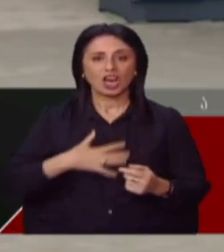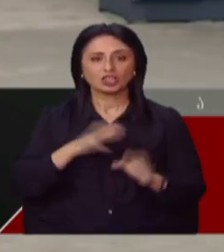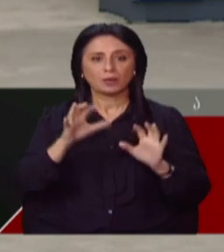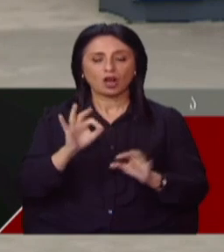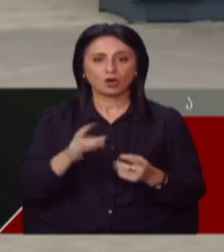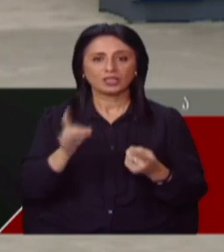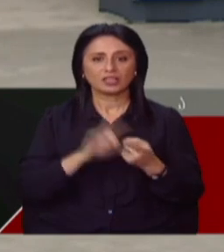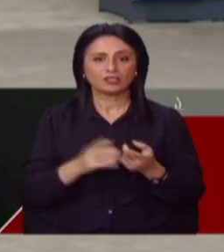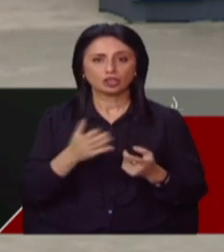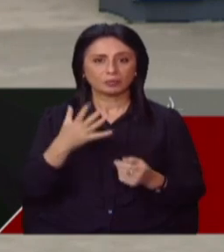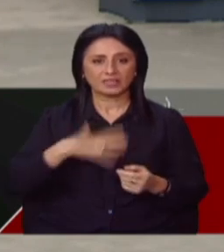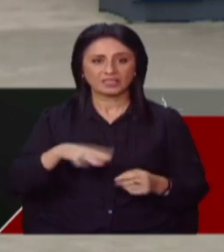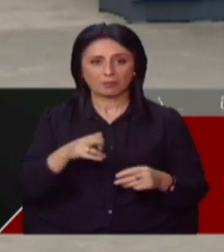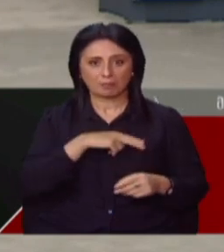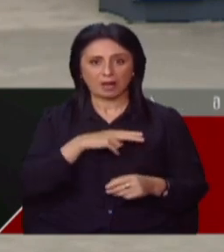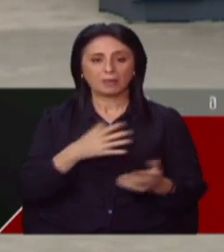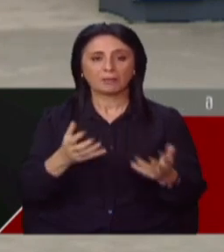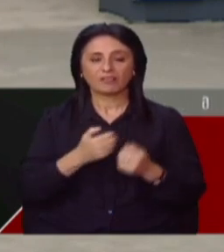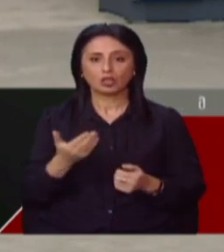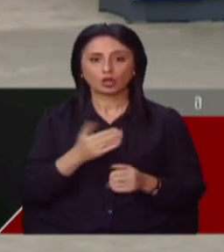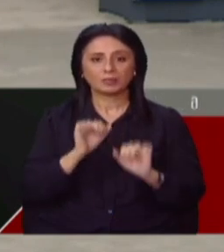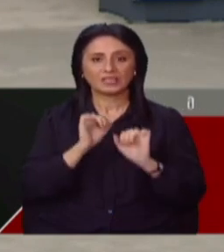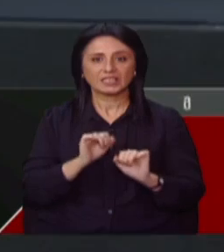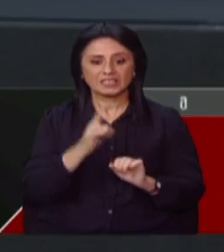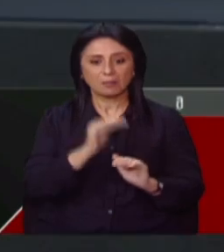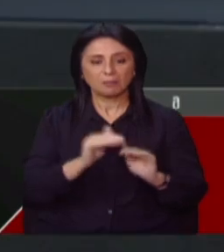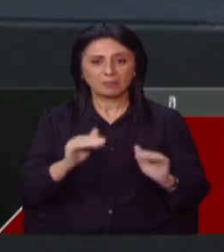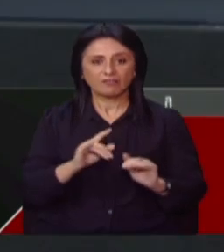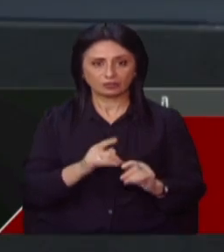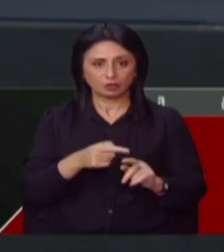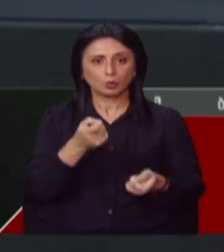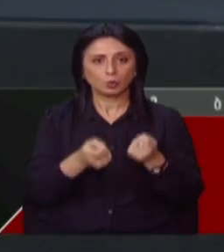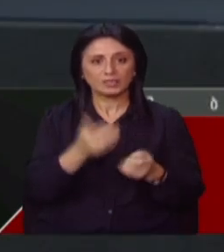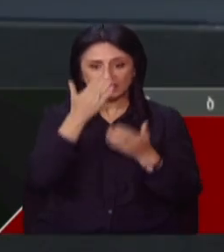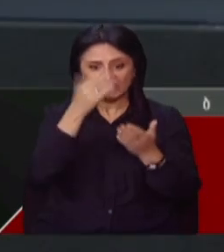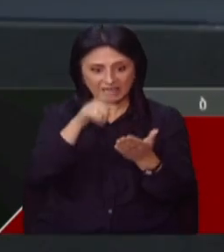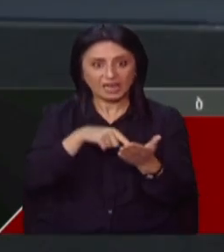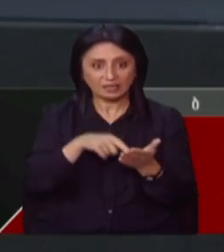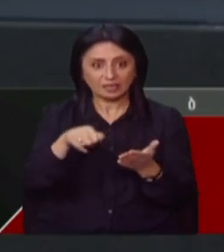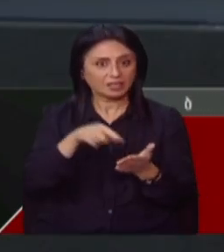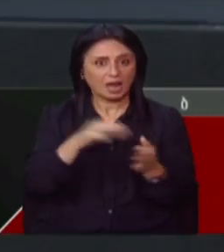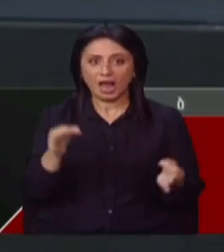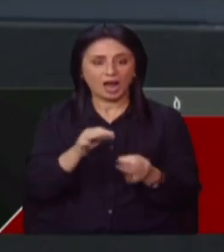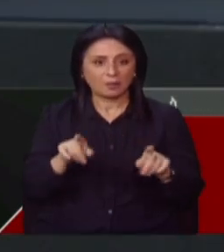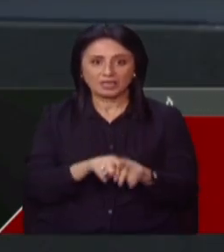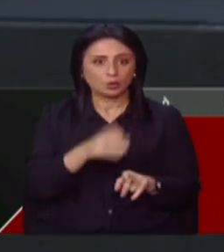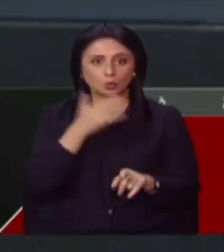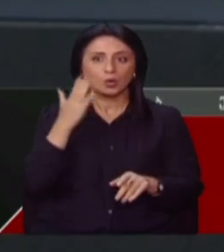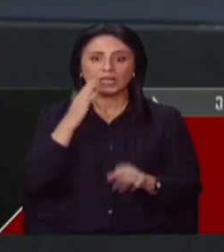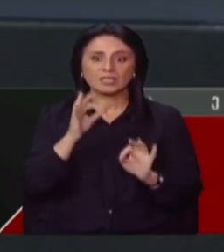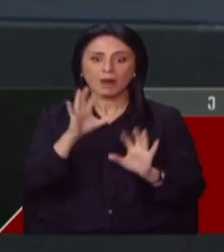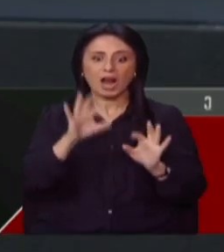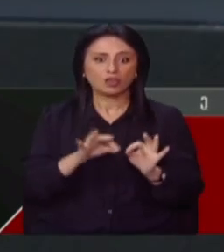კანონთან დაკავშირებით, რომელიც საქართველოს პარლამენტმა მიიღო, რომელიც იცავს მოზარდებს და უმცირესობებს, წაიკითხეთ მაინც ეს კანონი. იქ არაფერია ისეთი, რაც ამართლებს